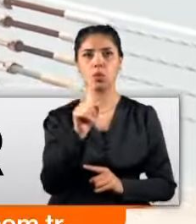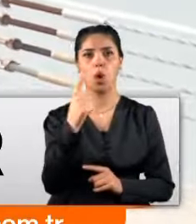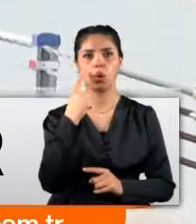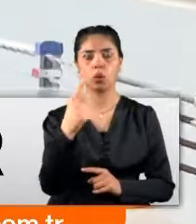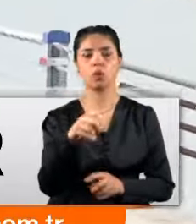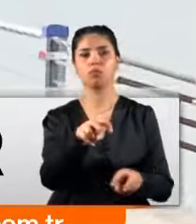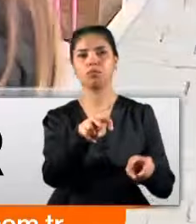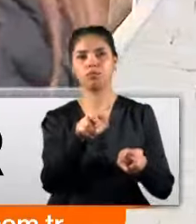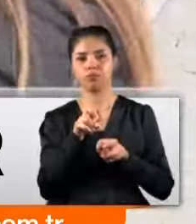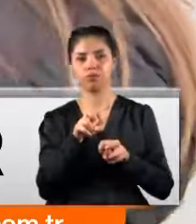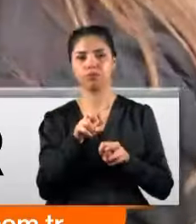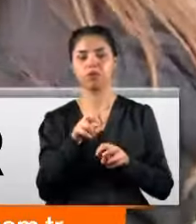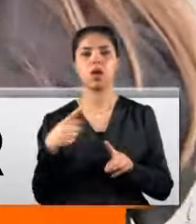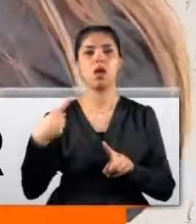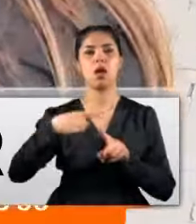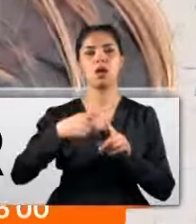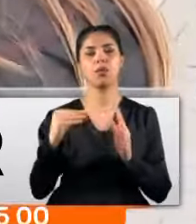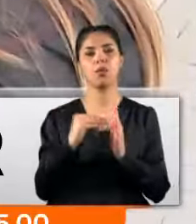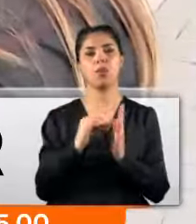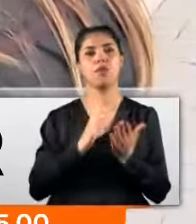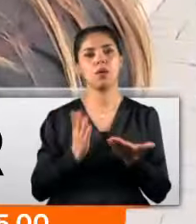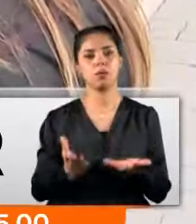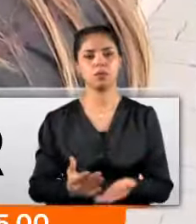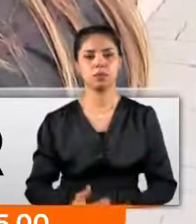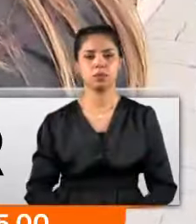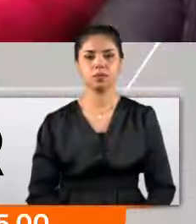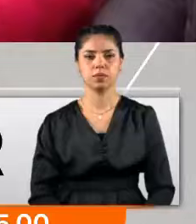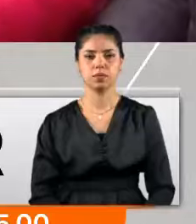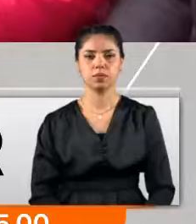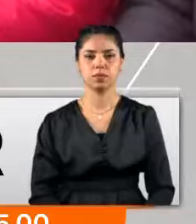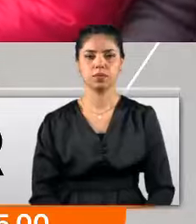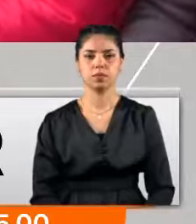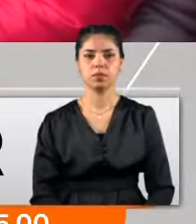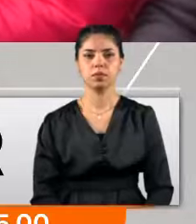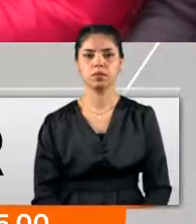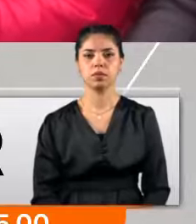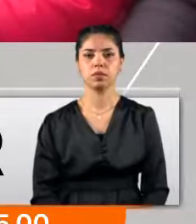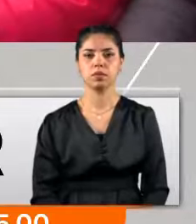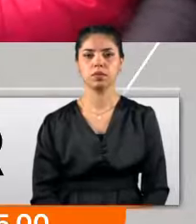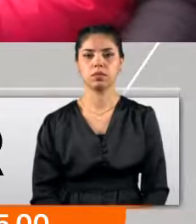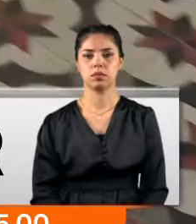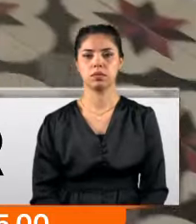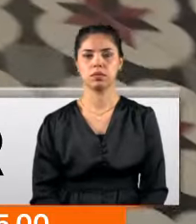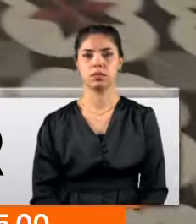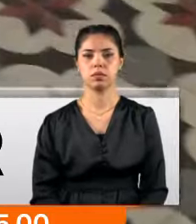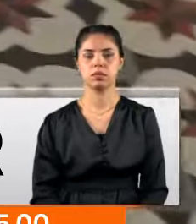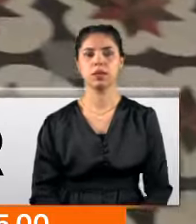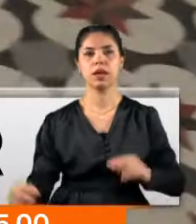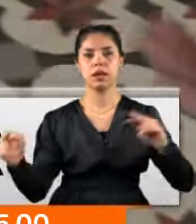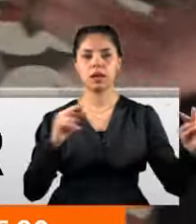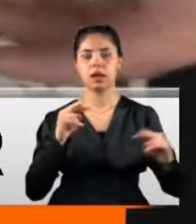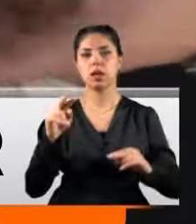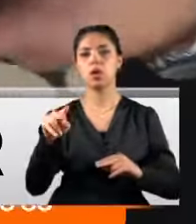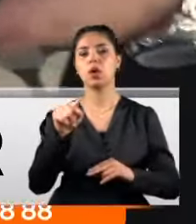ilave olarak katılıyor. Servis ücreti sizce doğru mu? Yok, doğru bulmuyorum onu. Resmen paramızı cebimizden çalıyorlar yani. Restoranlar